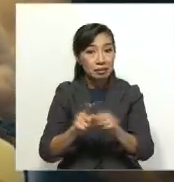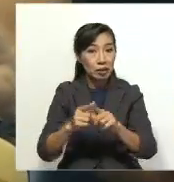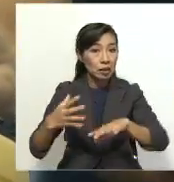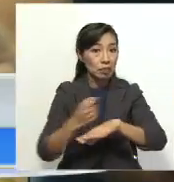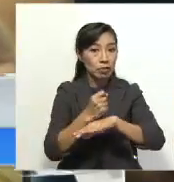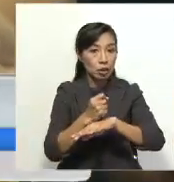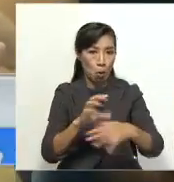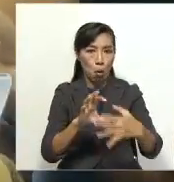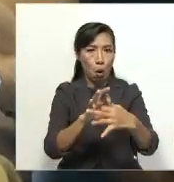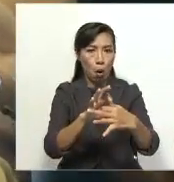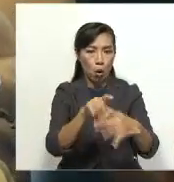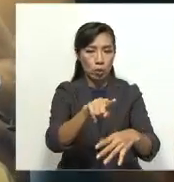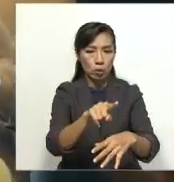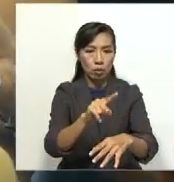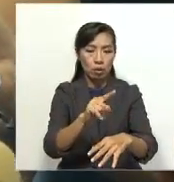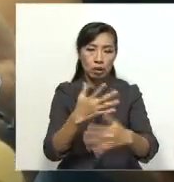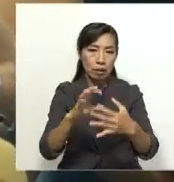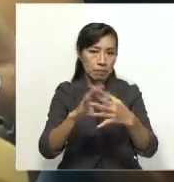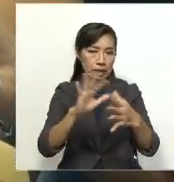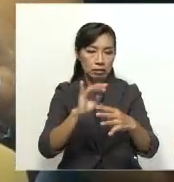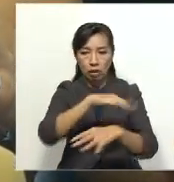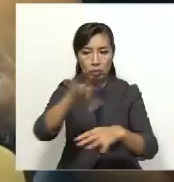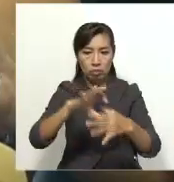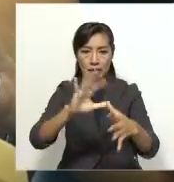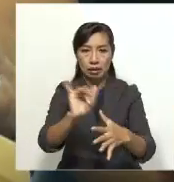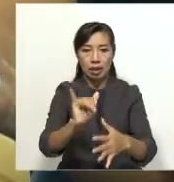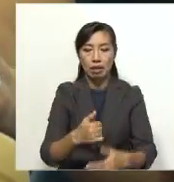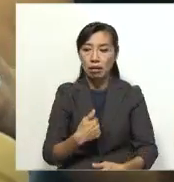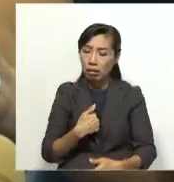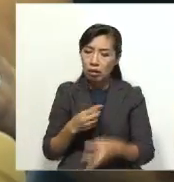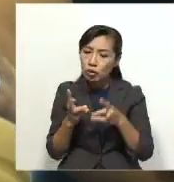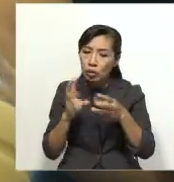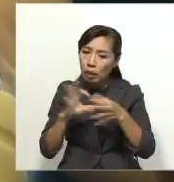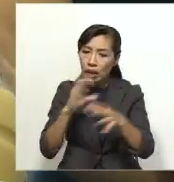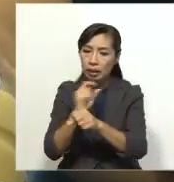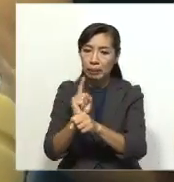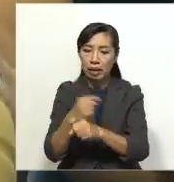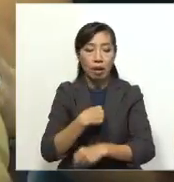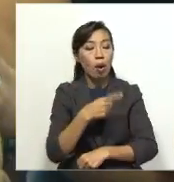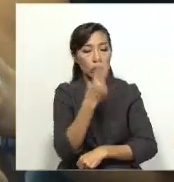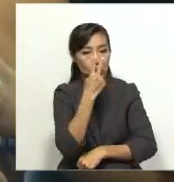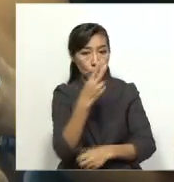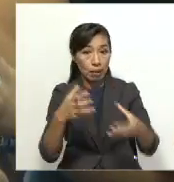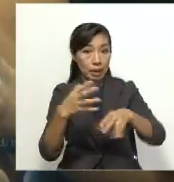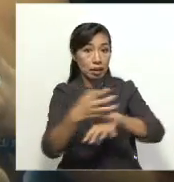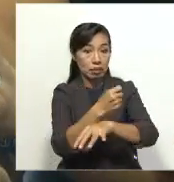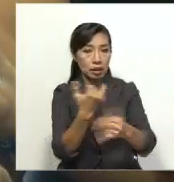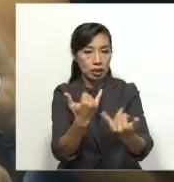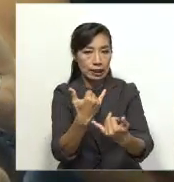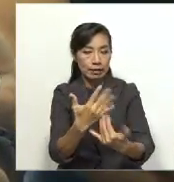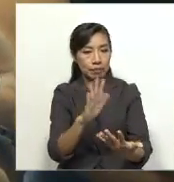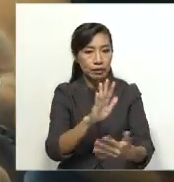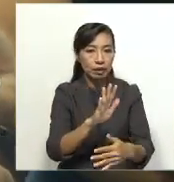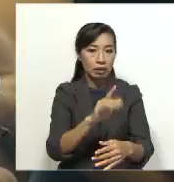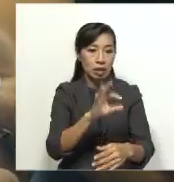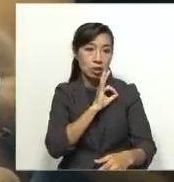ไม่ปลดทั้งหมดนะ จะปลดในลักษณะไหนครับท่านคร ับ ก็คงปลดในเรื่องของพรรคการเมืองให้เรื่อง